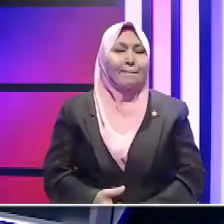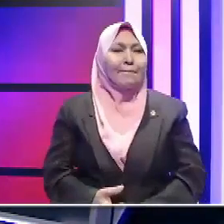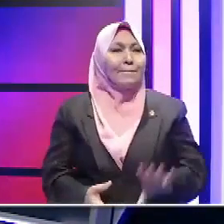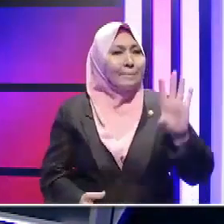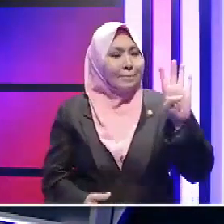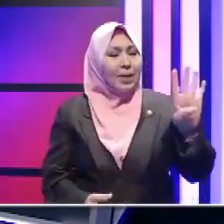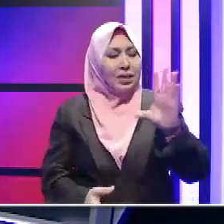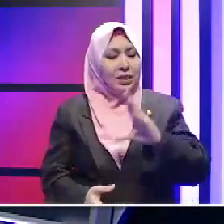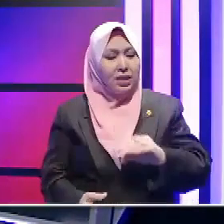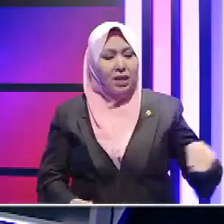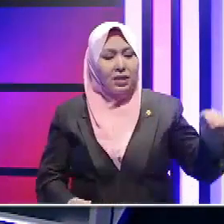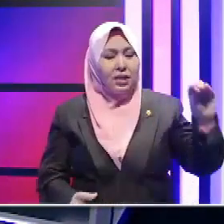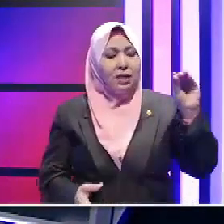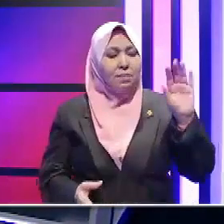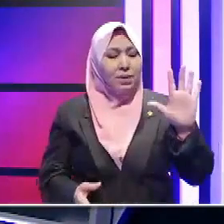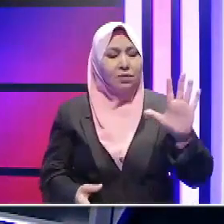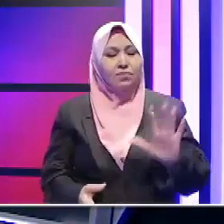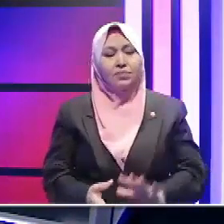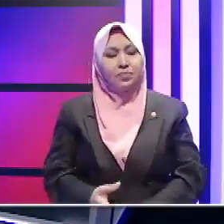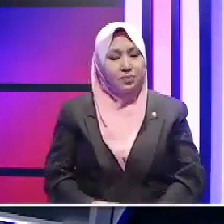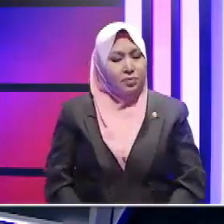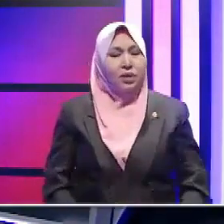oke bagi